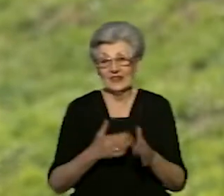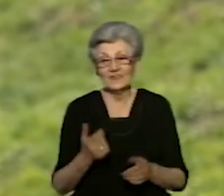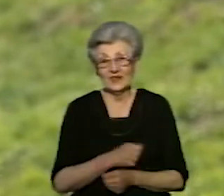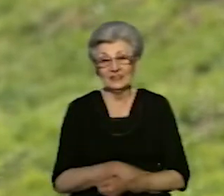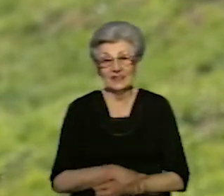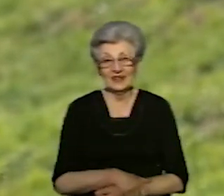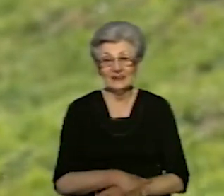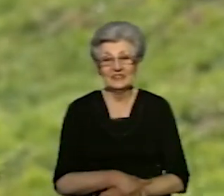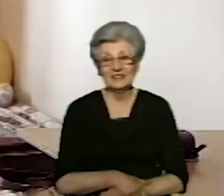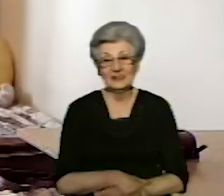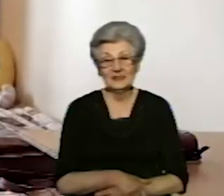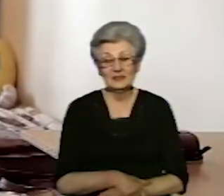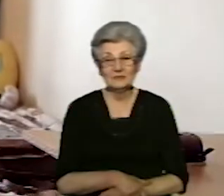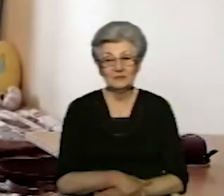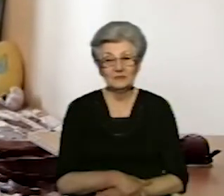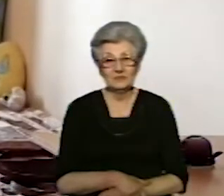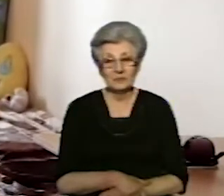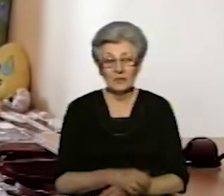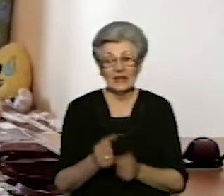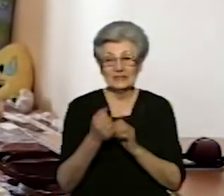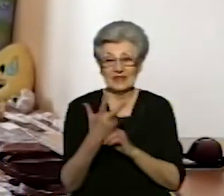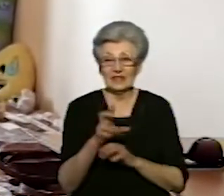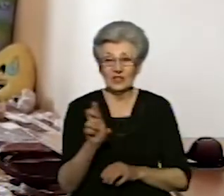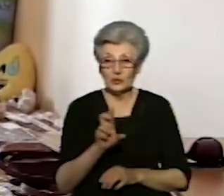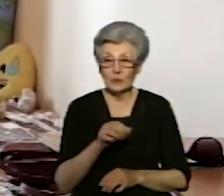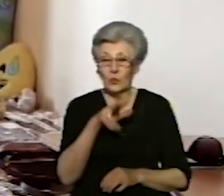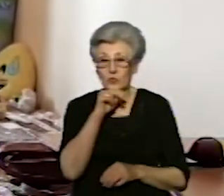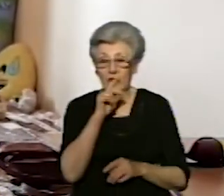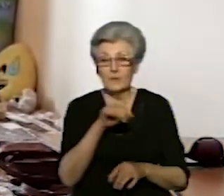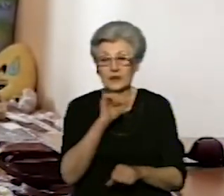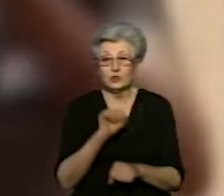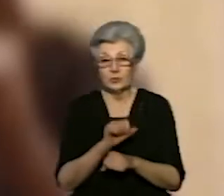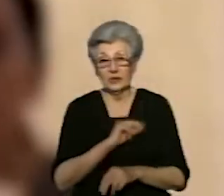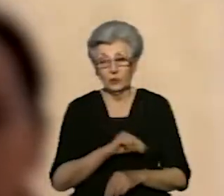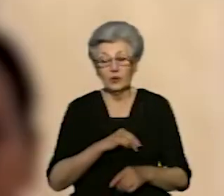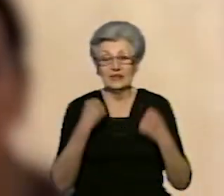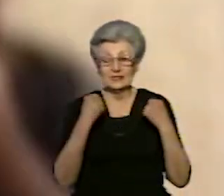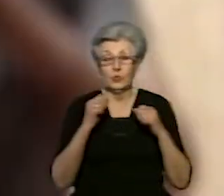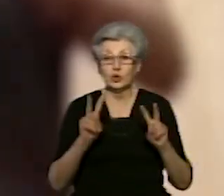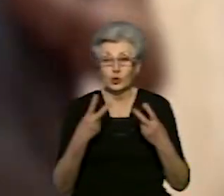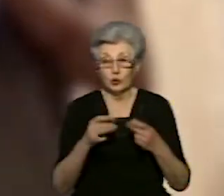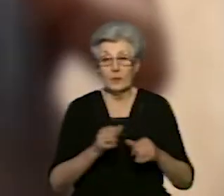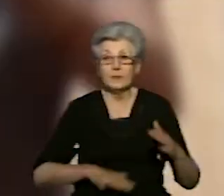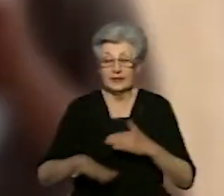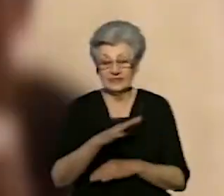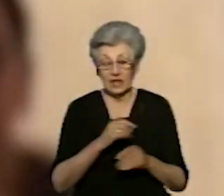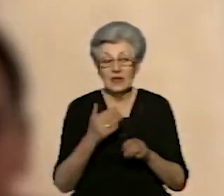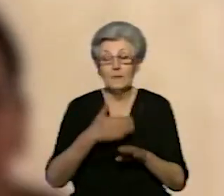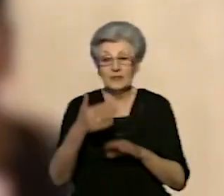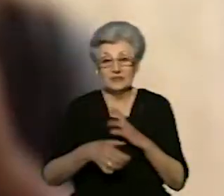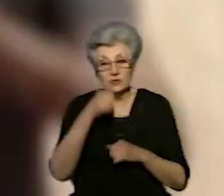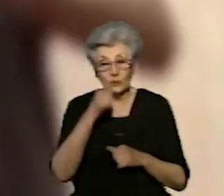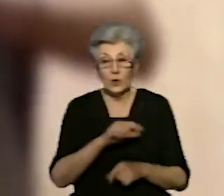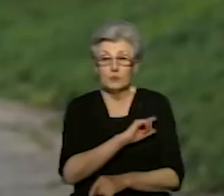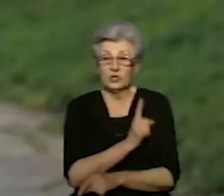як я, десь опонент. З 13 березня у Чернівцях призупинили роботу спортклубів та басейнів. Пізніше в Україні